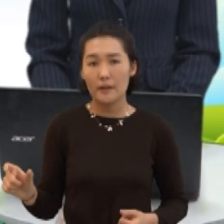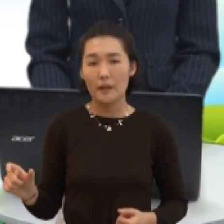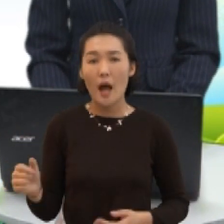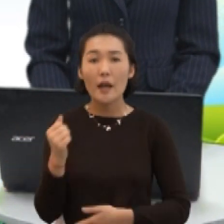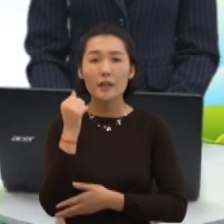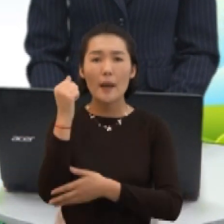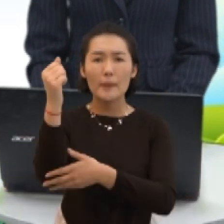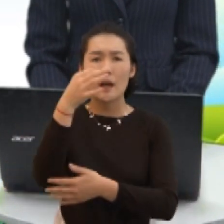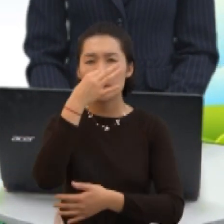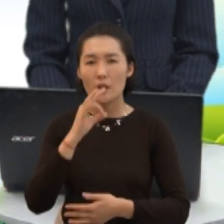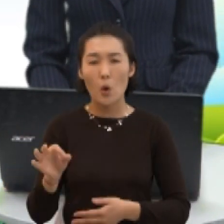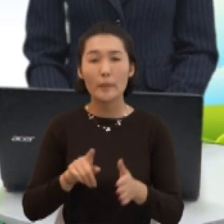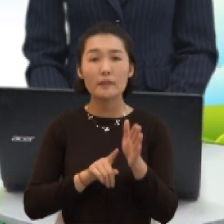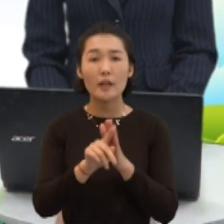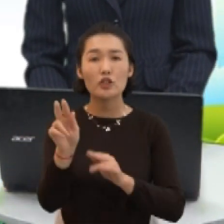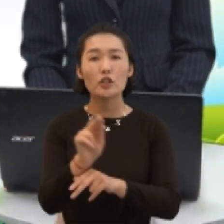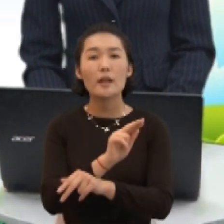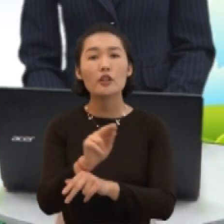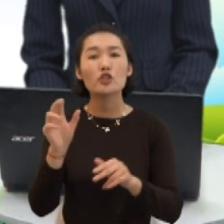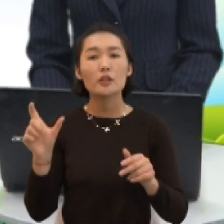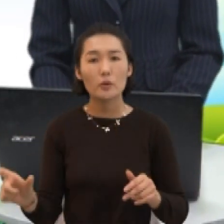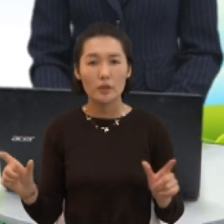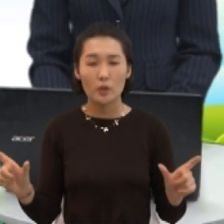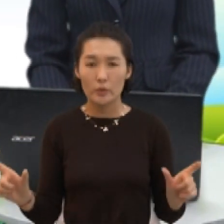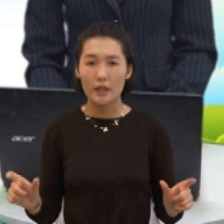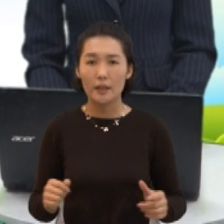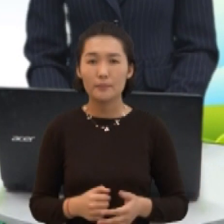опыт, начали лечить людей.